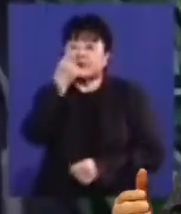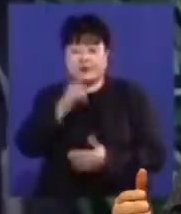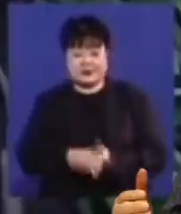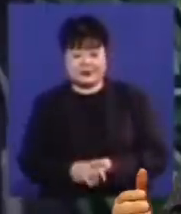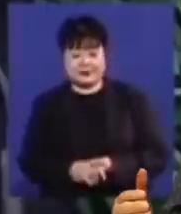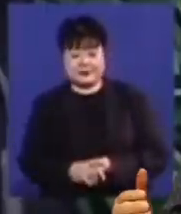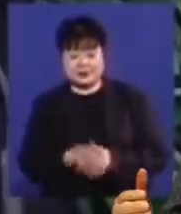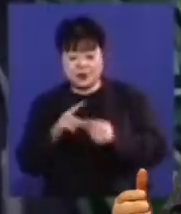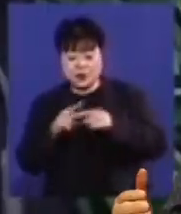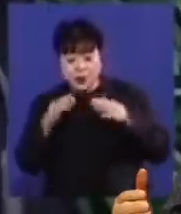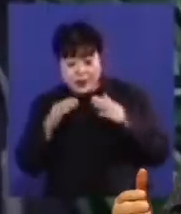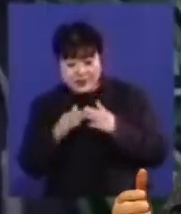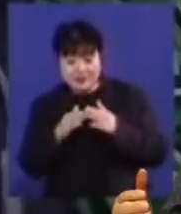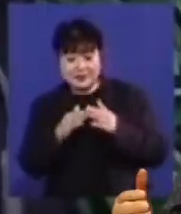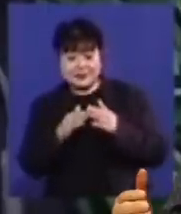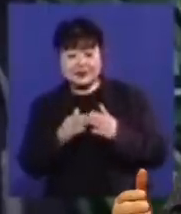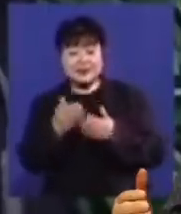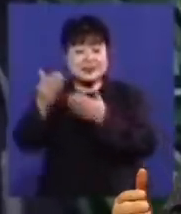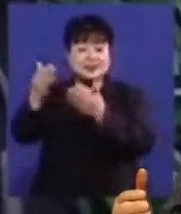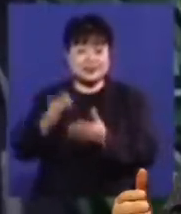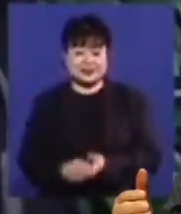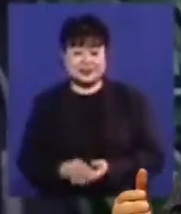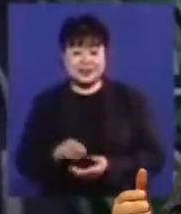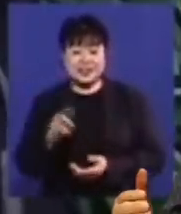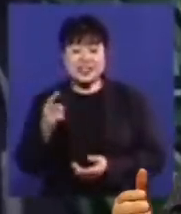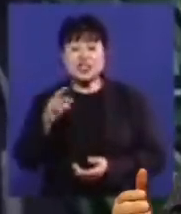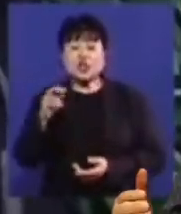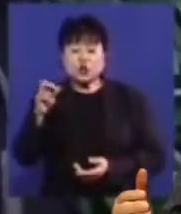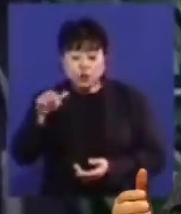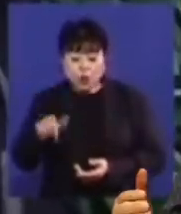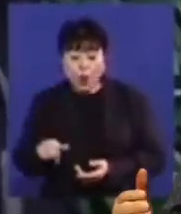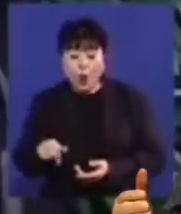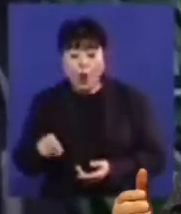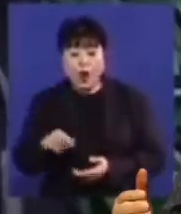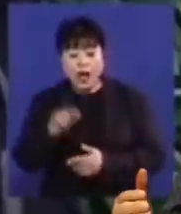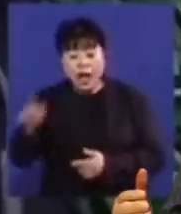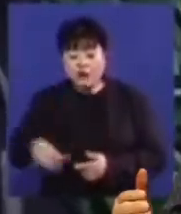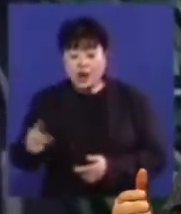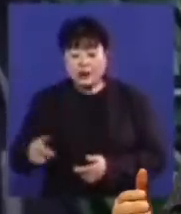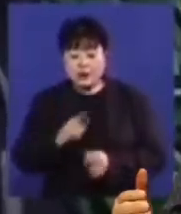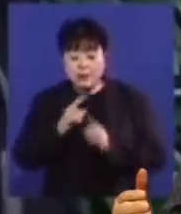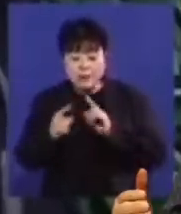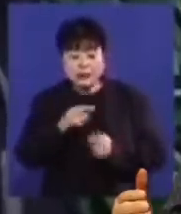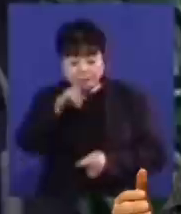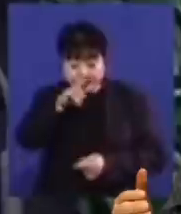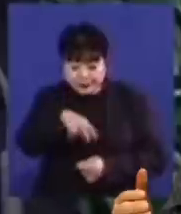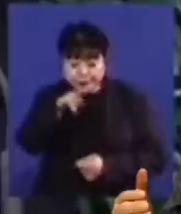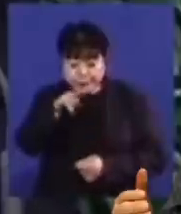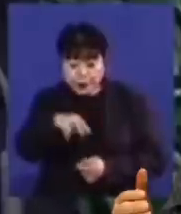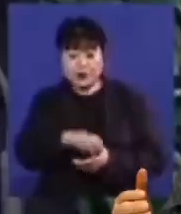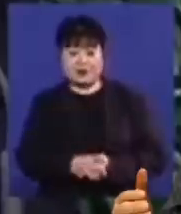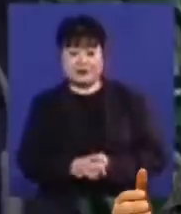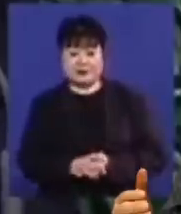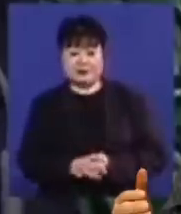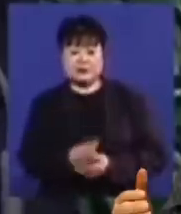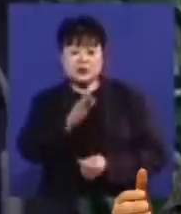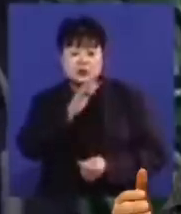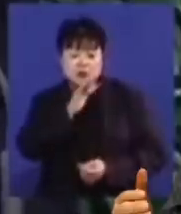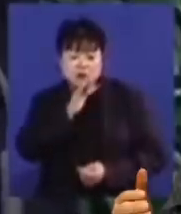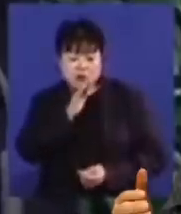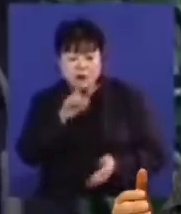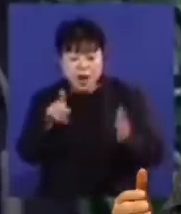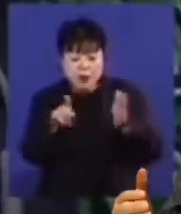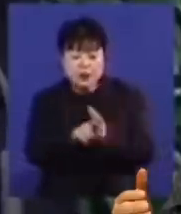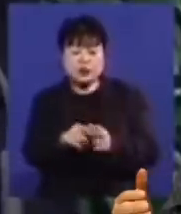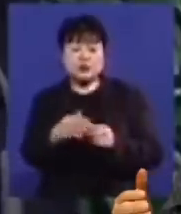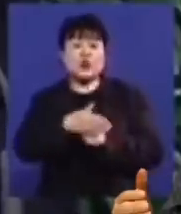우리 교회에서 여러분 드리는 일독 성경, 하루하루 그만큼 읽는 성경 굉장히 신앙에